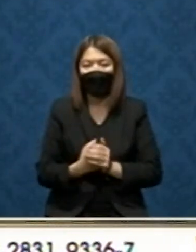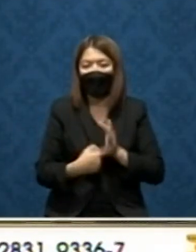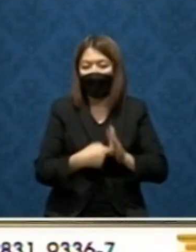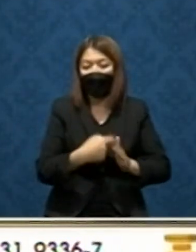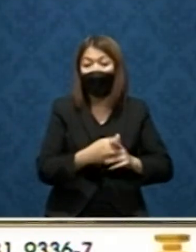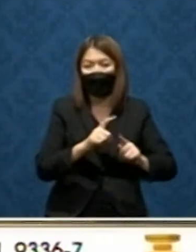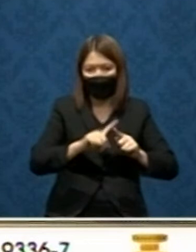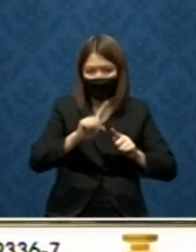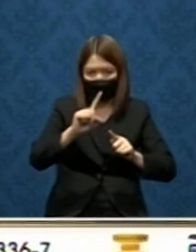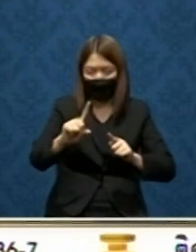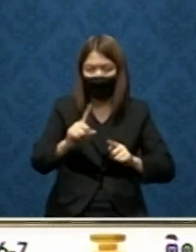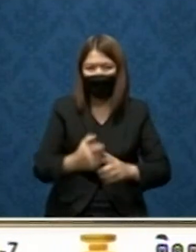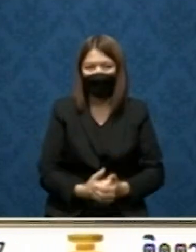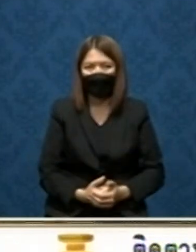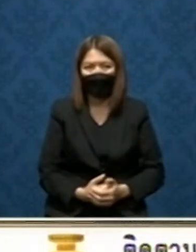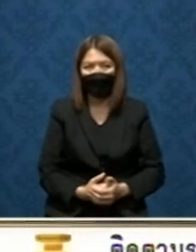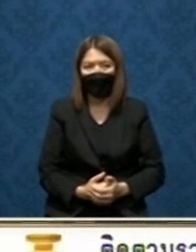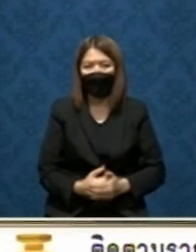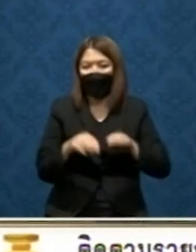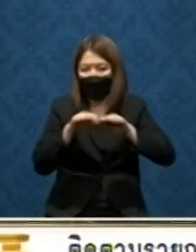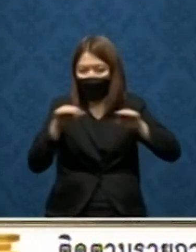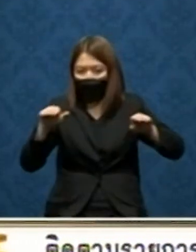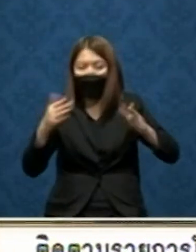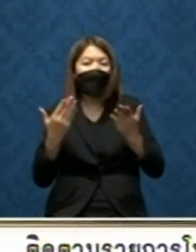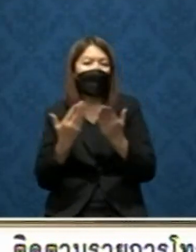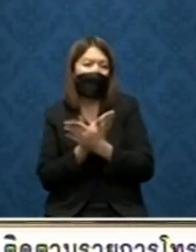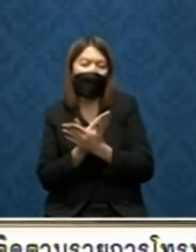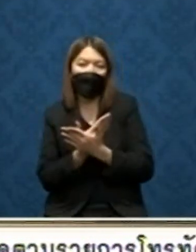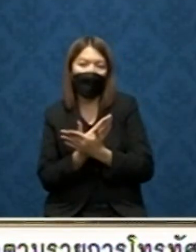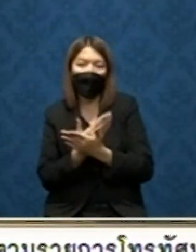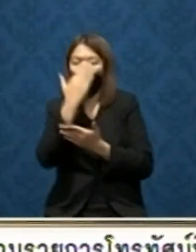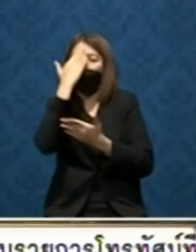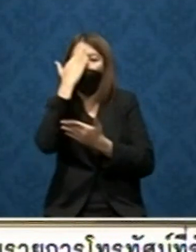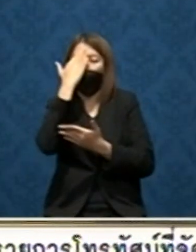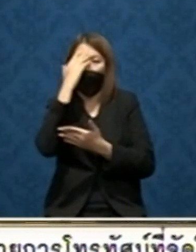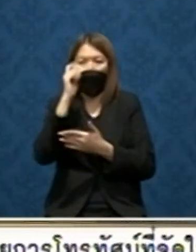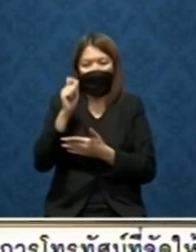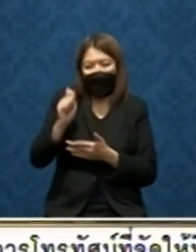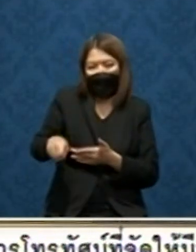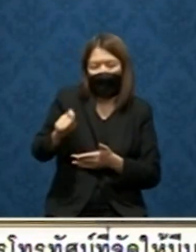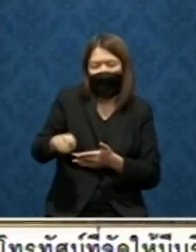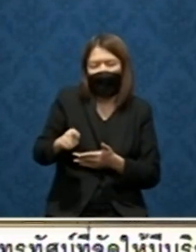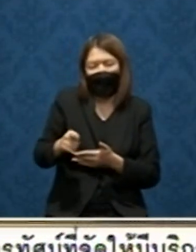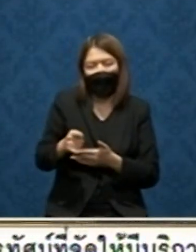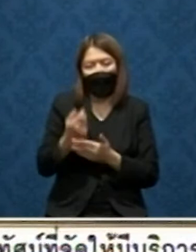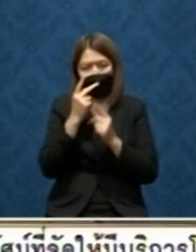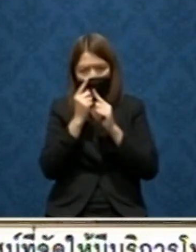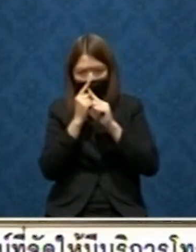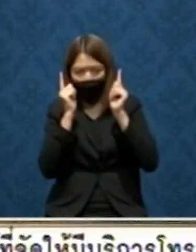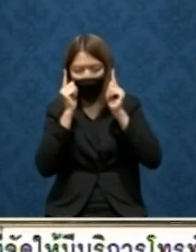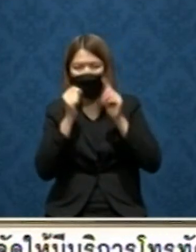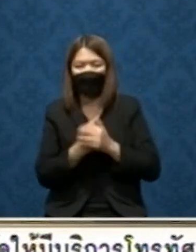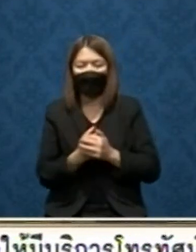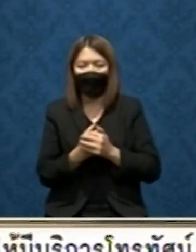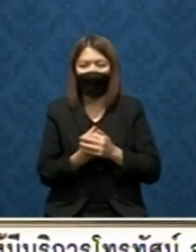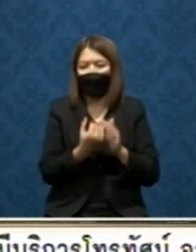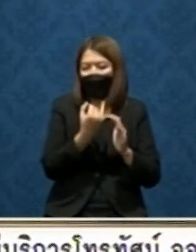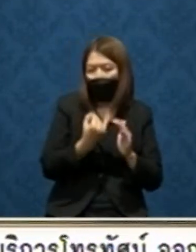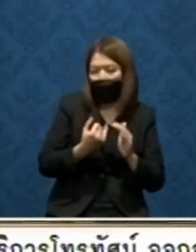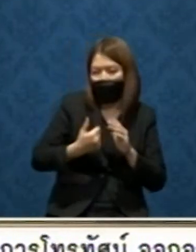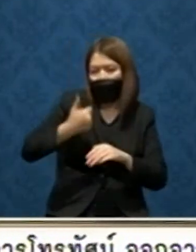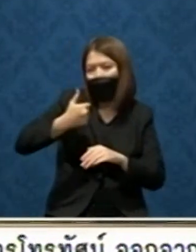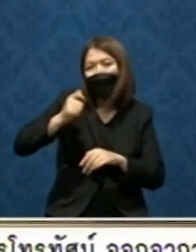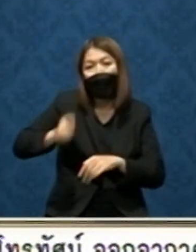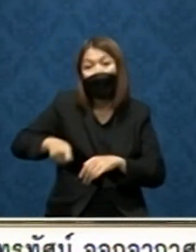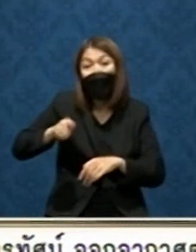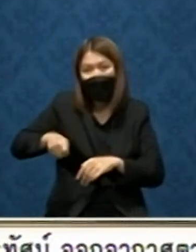ากฏว่าสุดท้ายก็ยกเลิกกันไปเนี่ยนะฮะเมื่อวานนี้ก็มีอีกปัญหานะครับคุณสุภชัยโพสุเนี่ยนั่งเป็นประธานนะฮะนั่งเป็นประธานการประชุมนะครับเป็นกระ